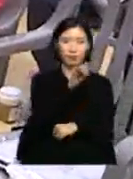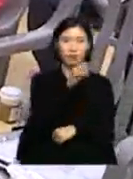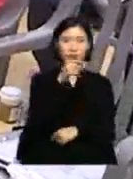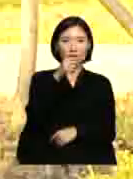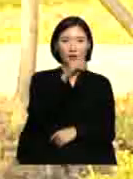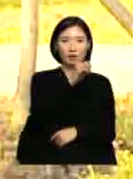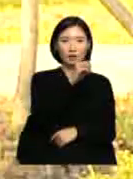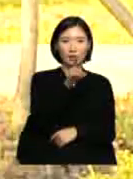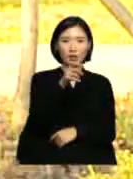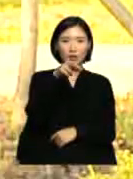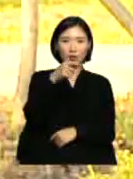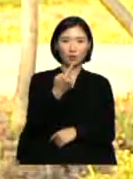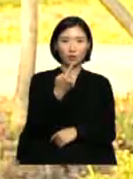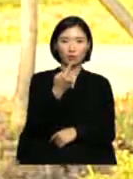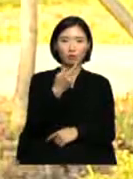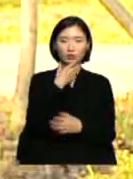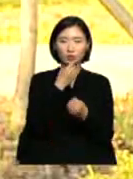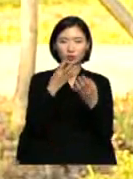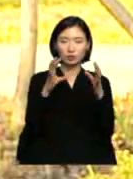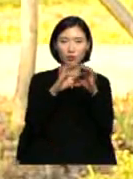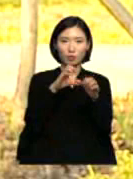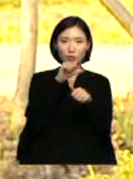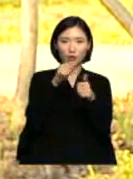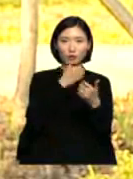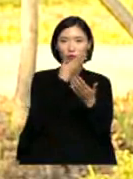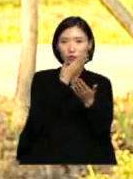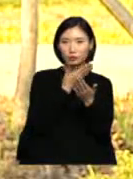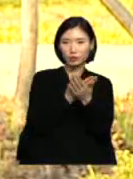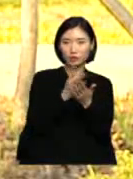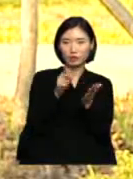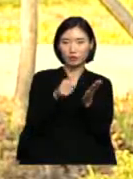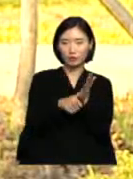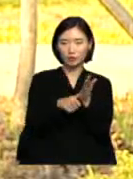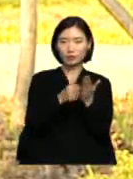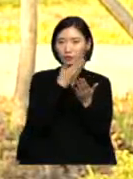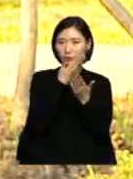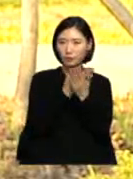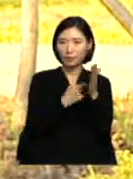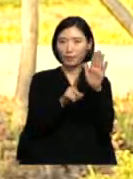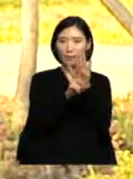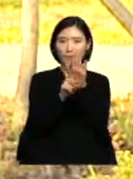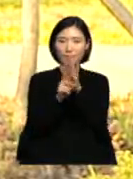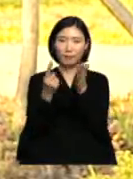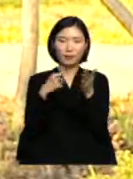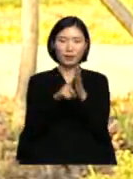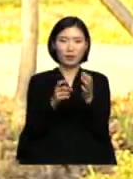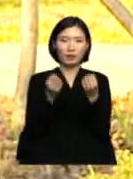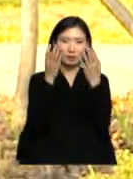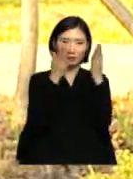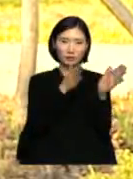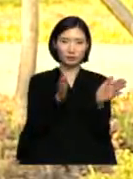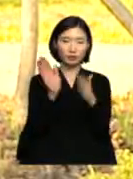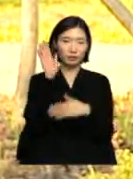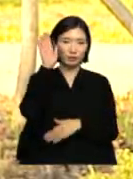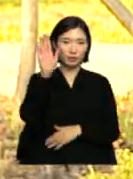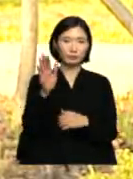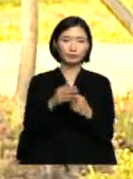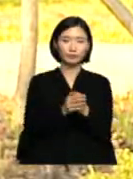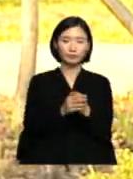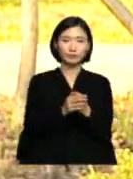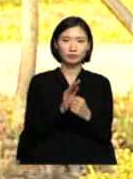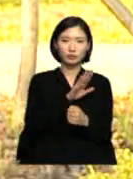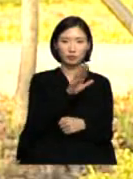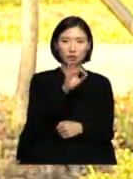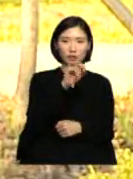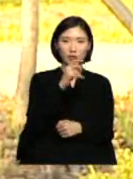통해 환경의 중요성과 자원의 소중함을 알려주기 위해 행사를 마련했습니다. 앞으로 우리